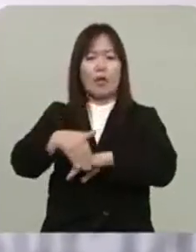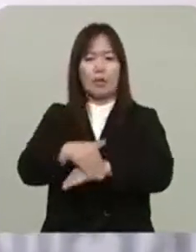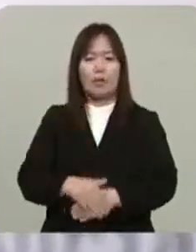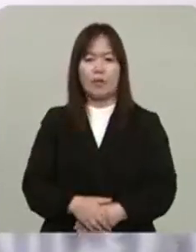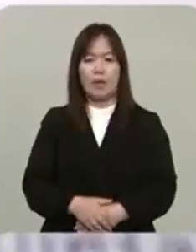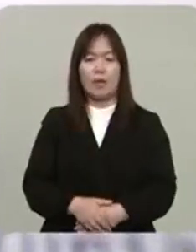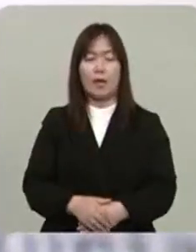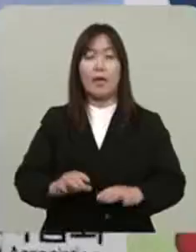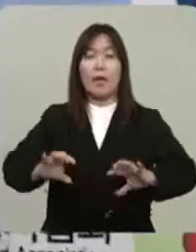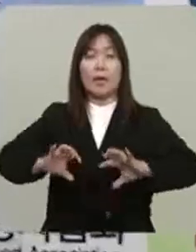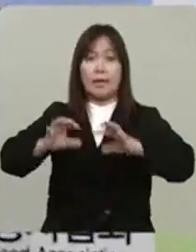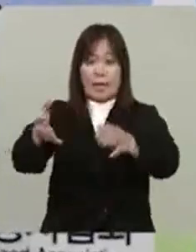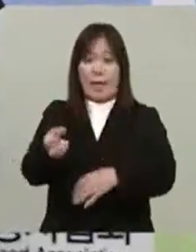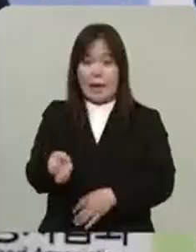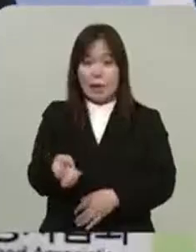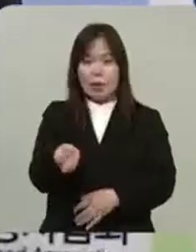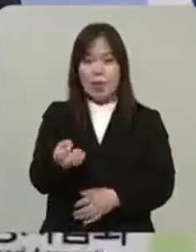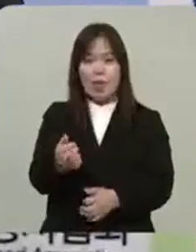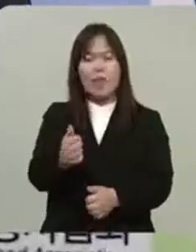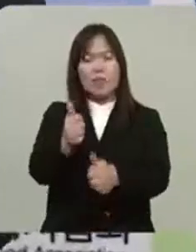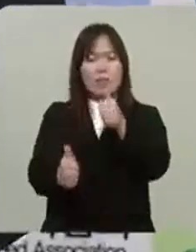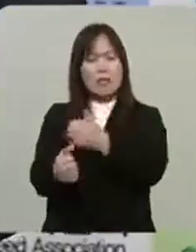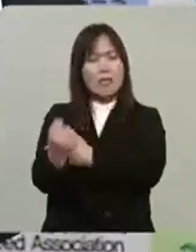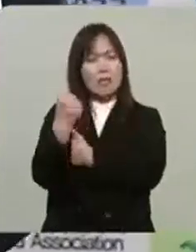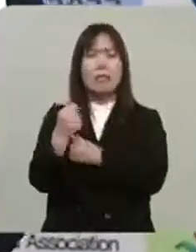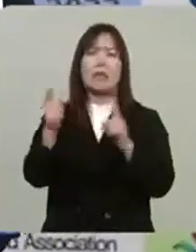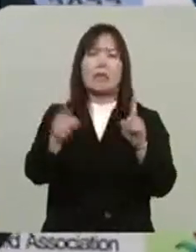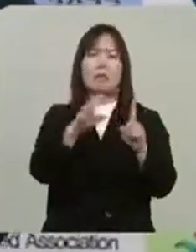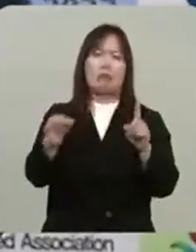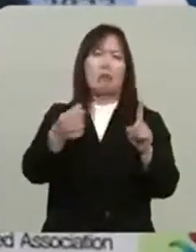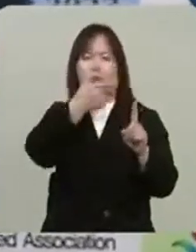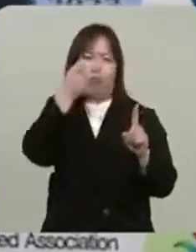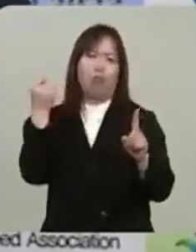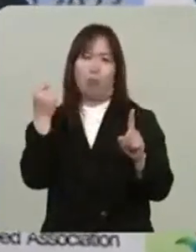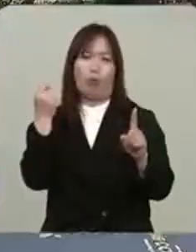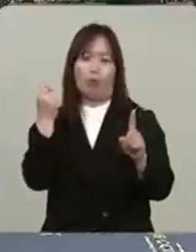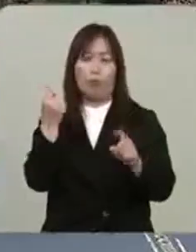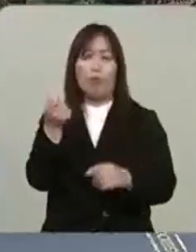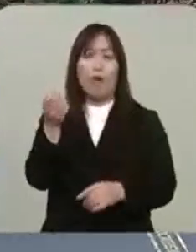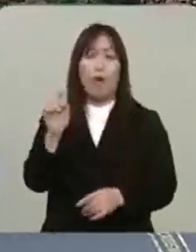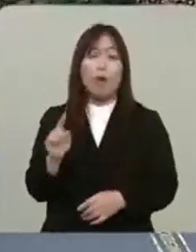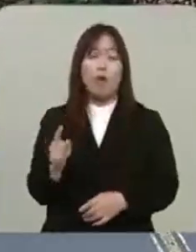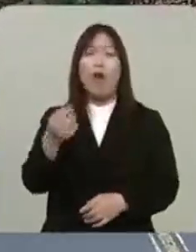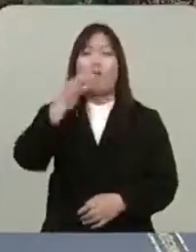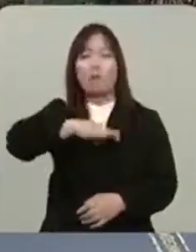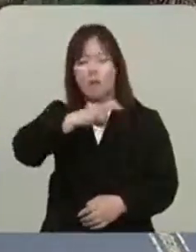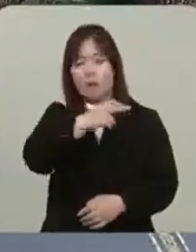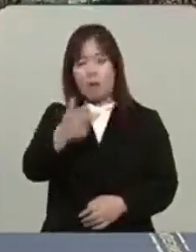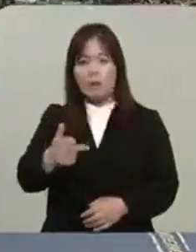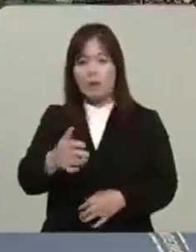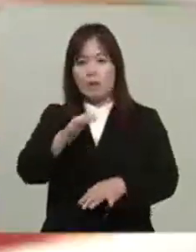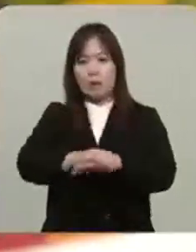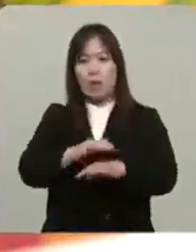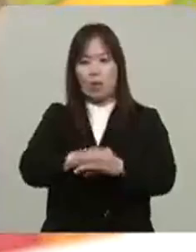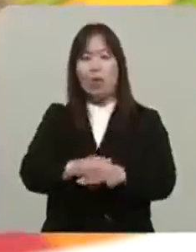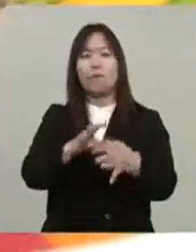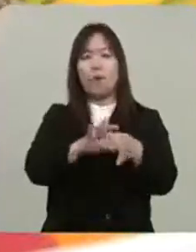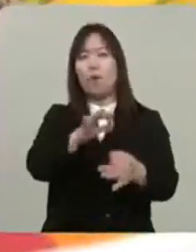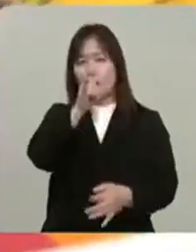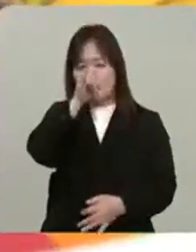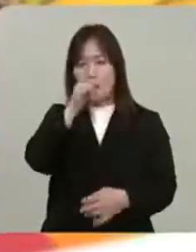세계 종자시장에서 우리나라가 차지하는 비율은 1%대에 불과합니다. 높은 부가가치로 농업의 반도체라